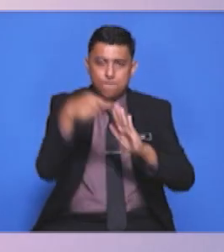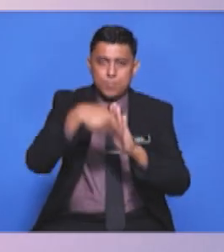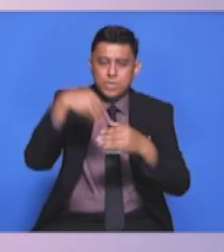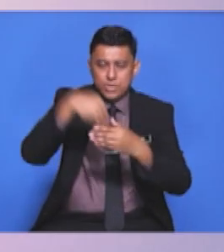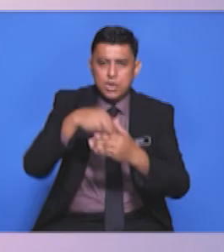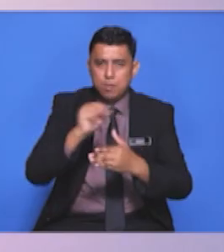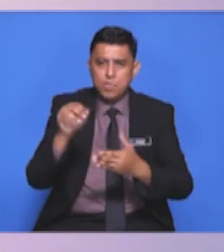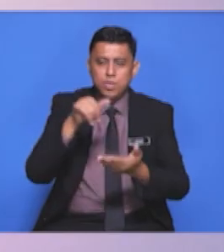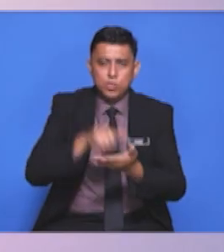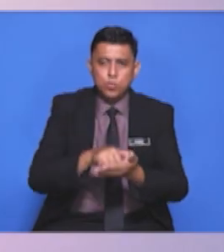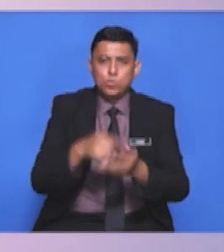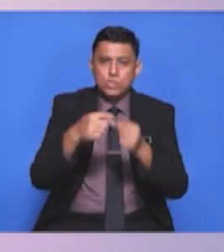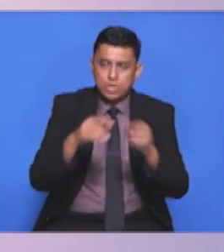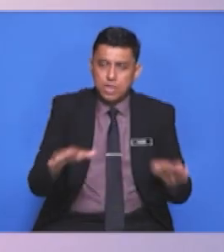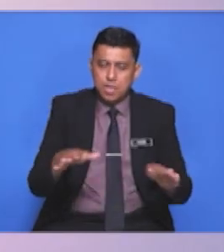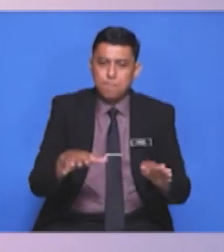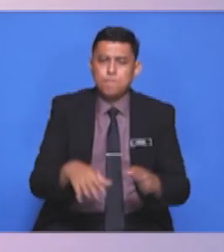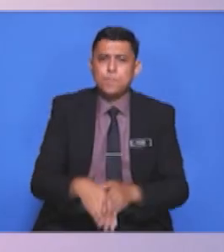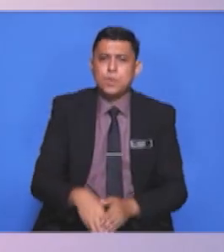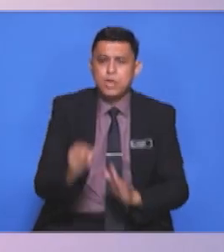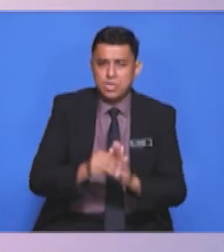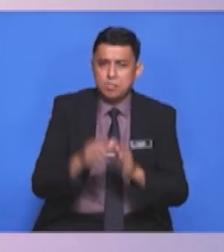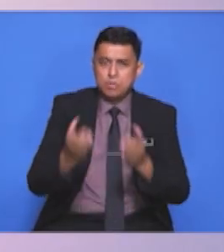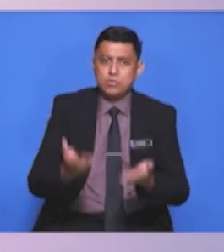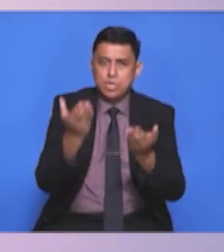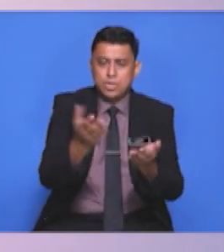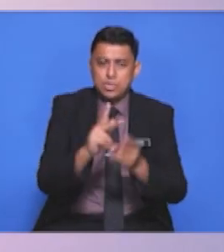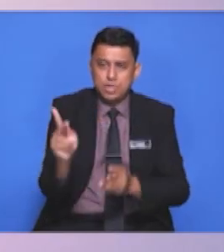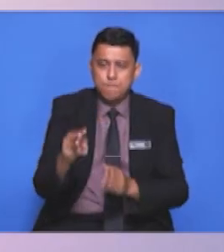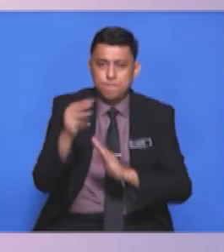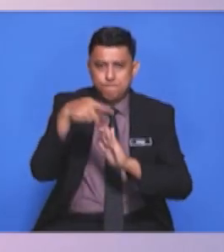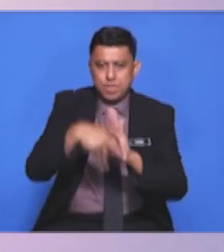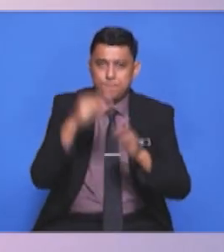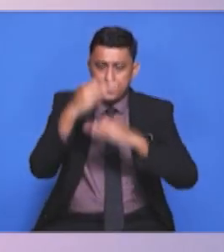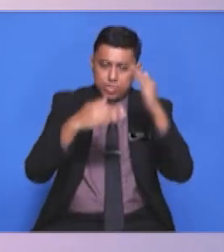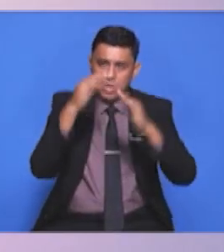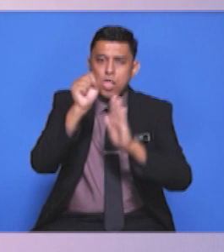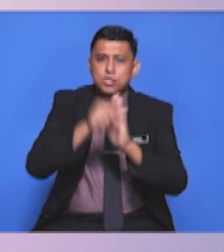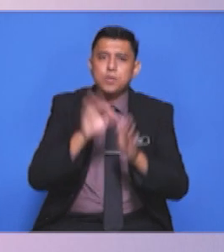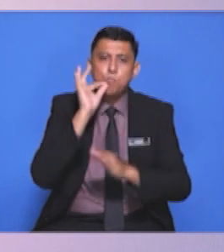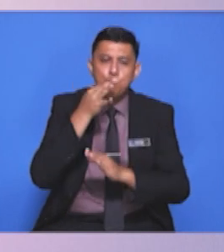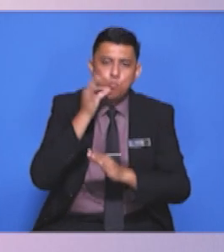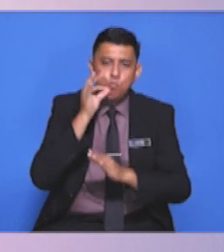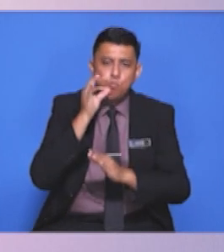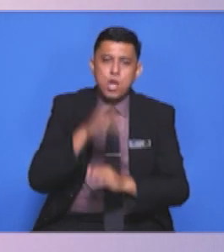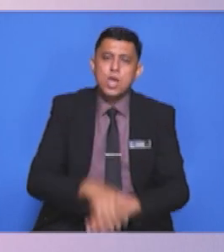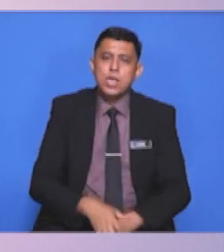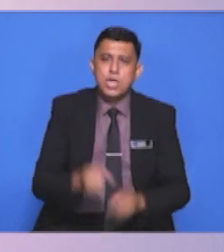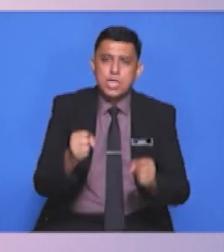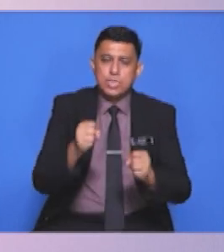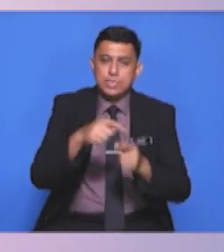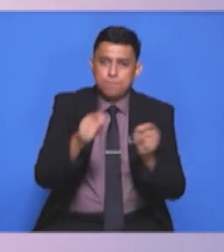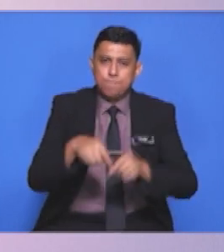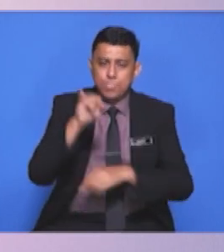itu telah menshare Khan pembinaan sebuah thesen janakuasa kecil disitu